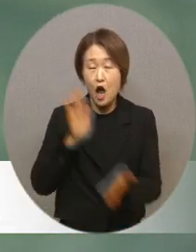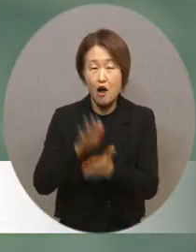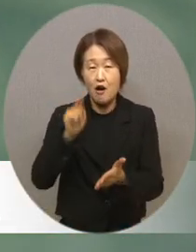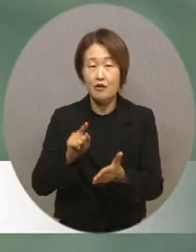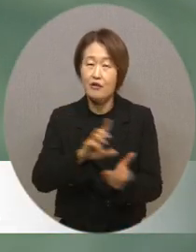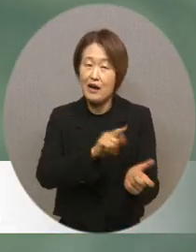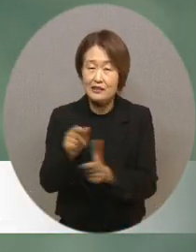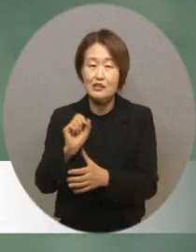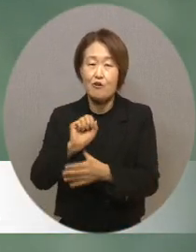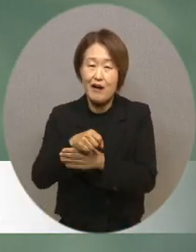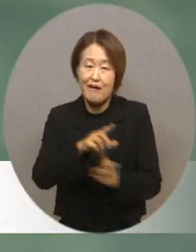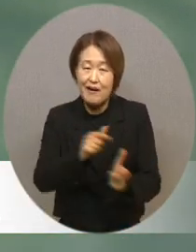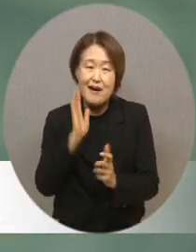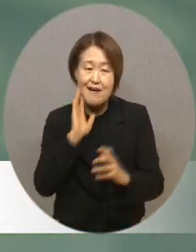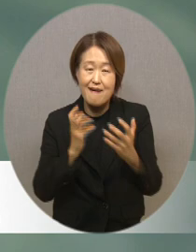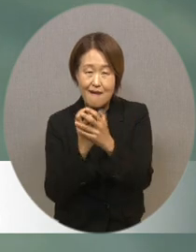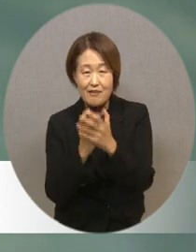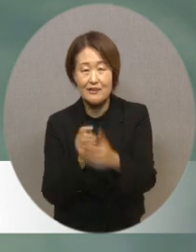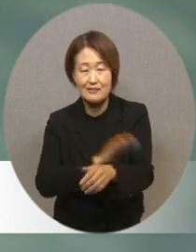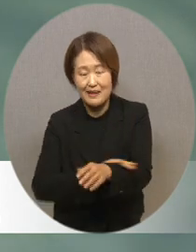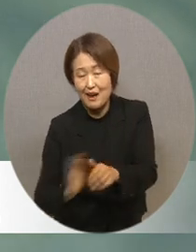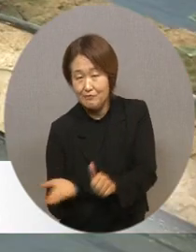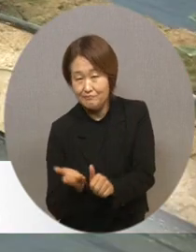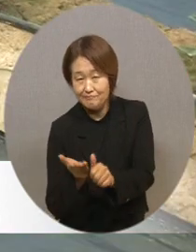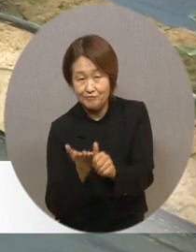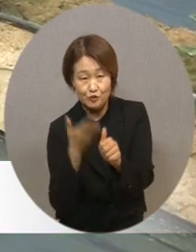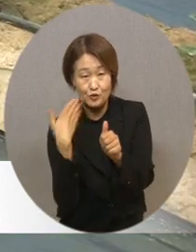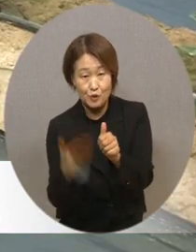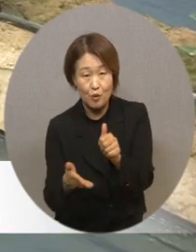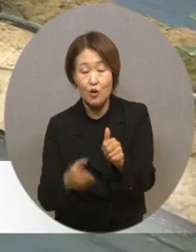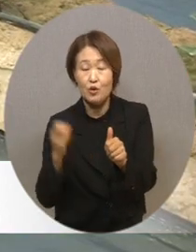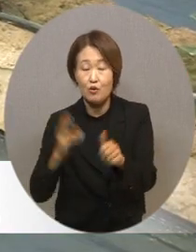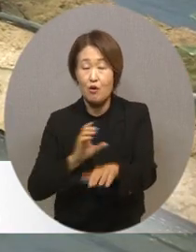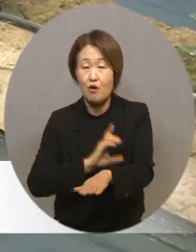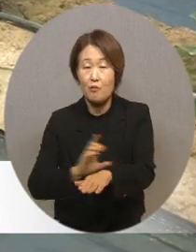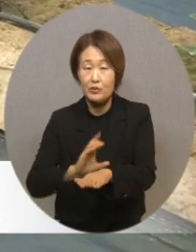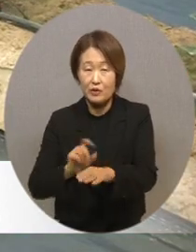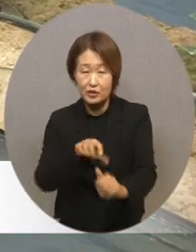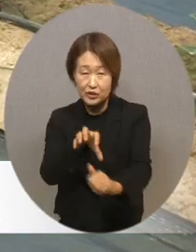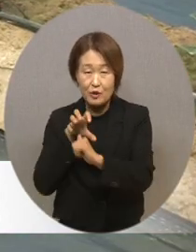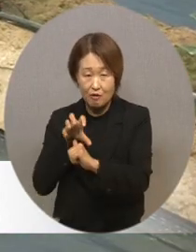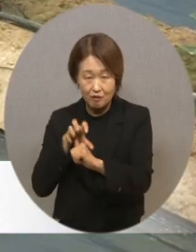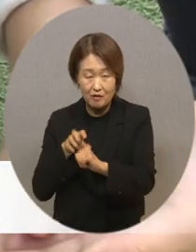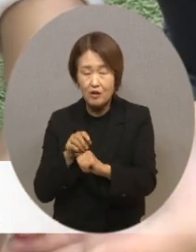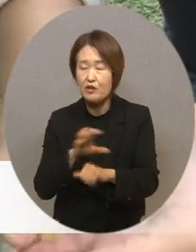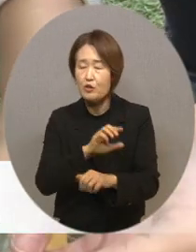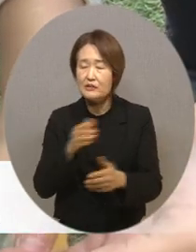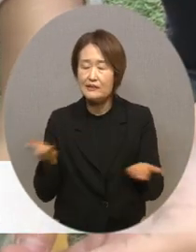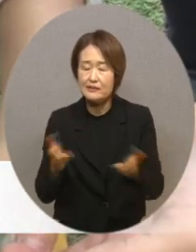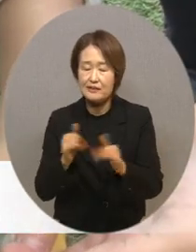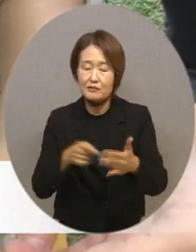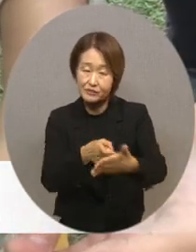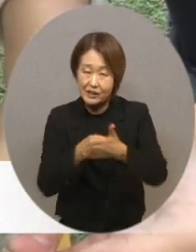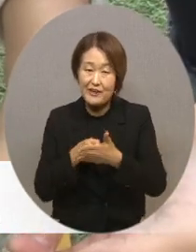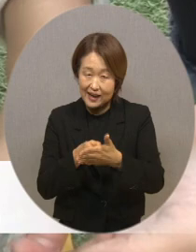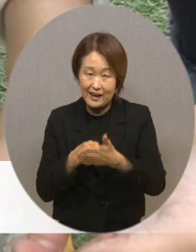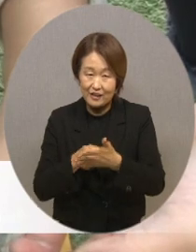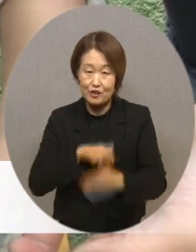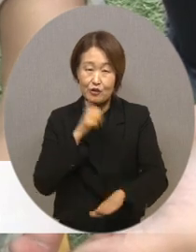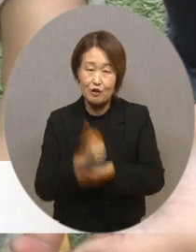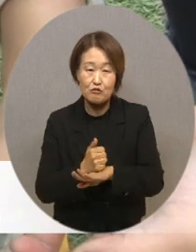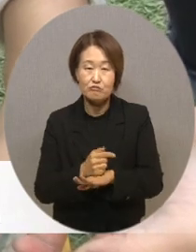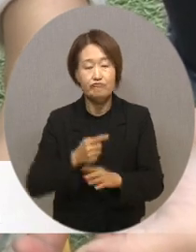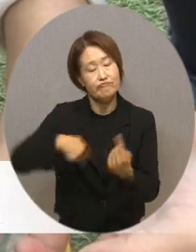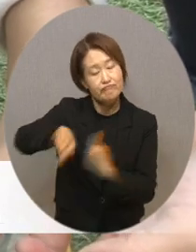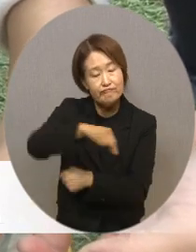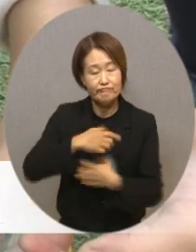기능성 채소를 고소득 전략 작목으로 육성하고 스마트팜 설비 보급으로 노동력을 절감해 농가의 경영 안정을